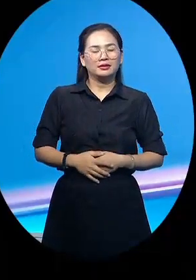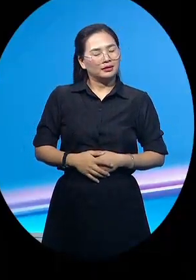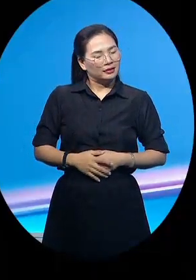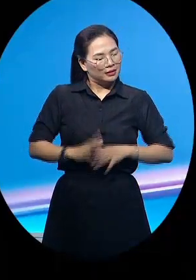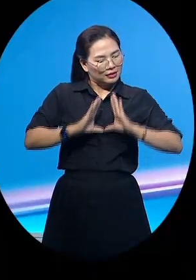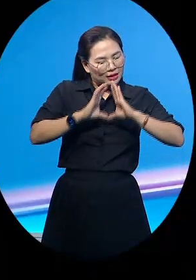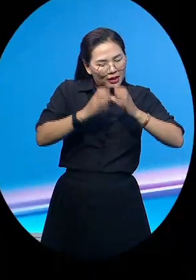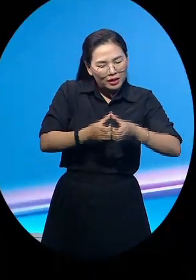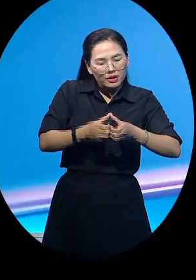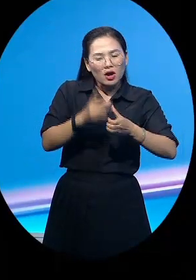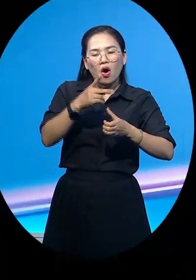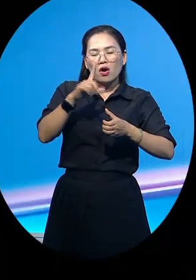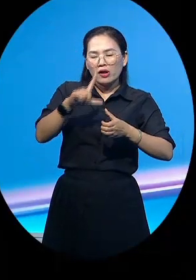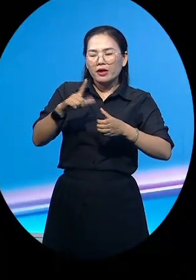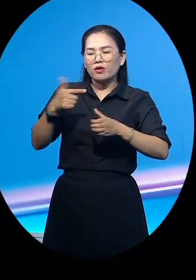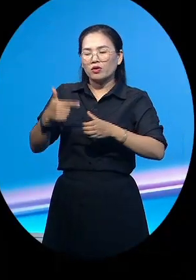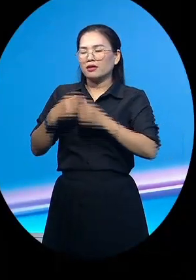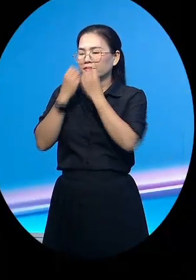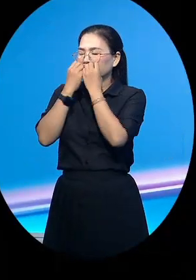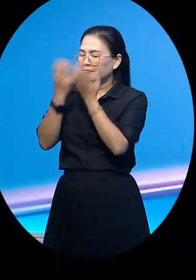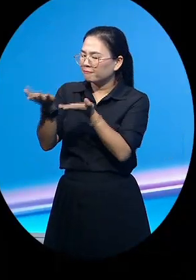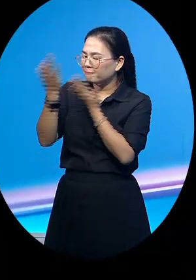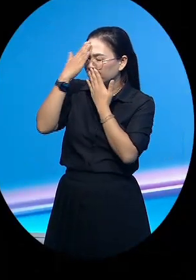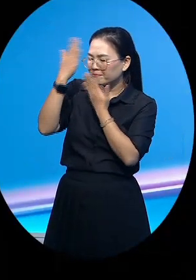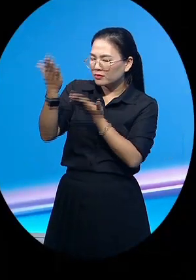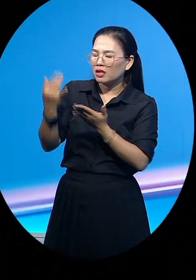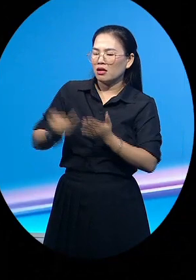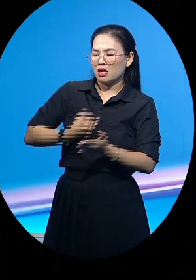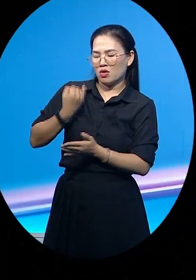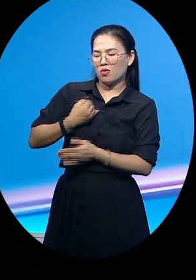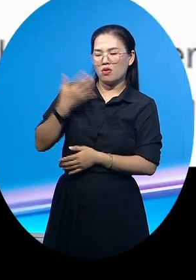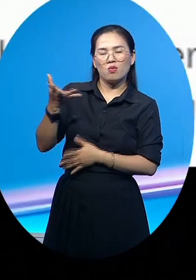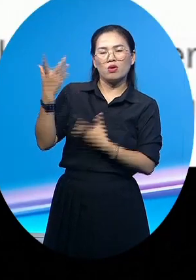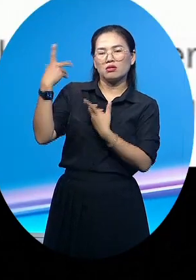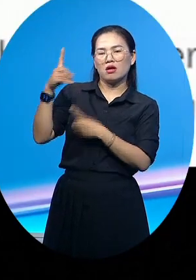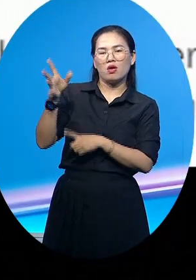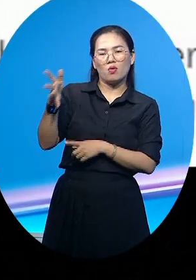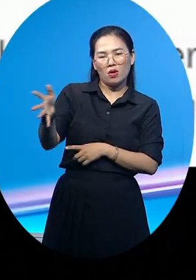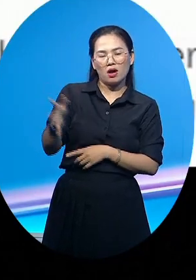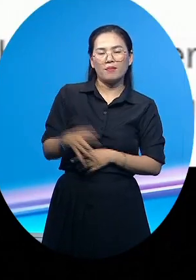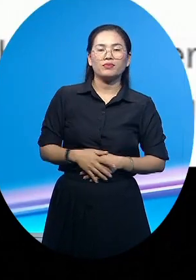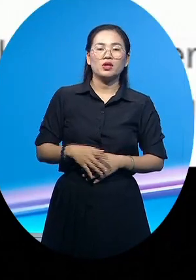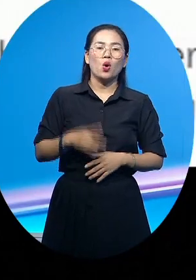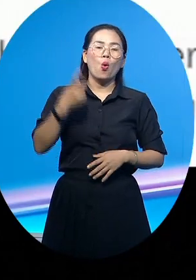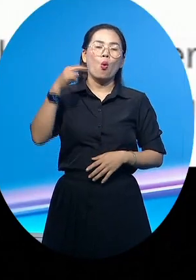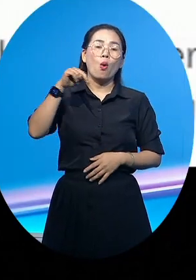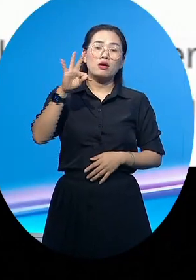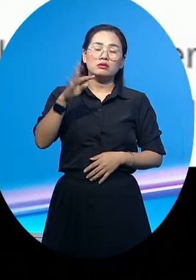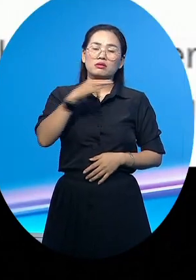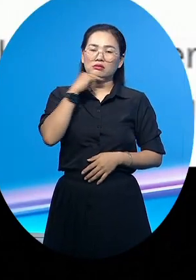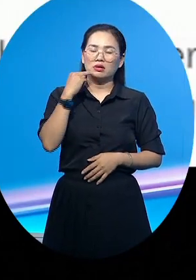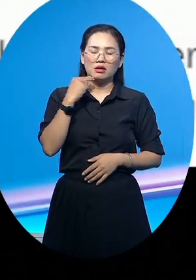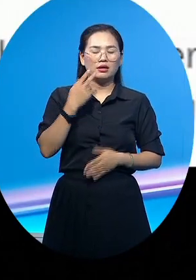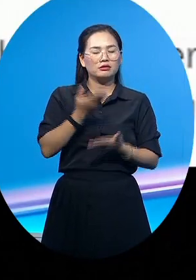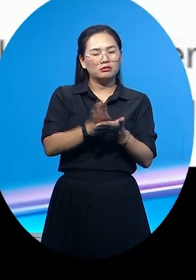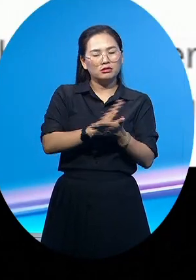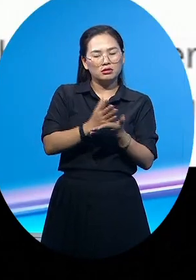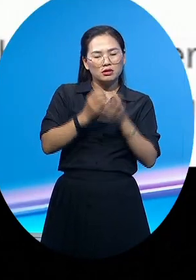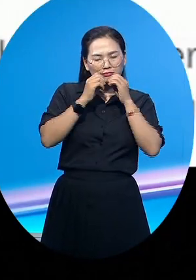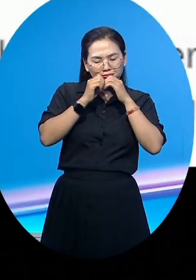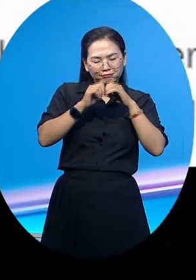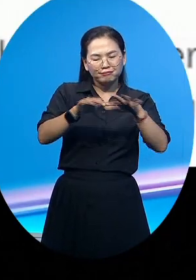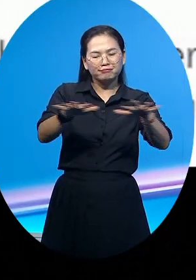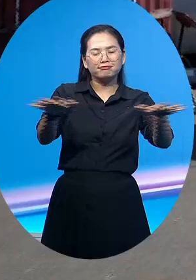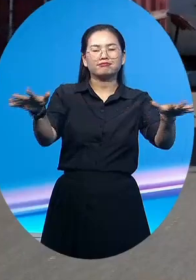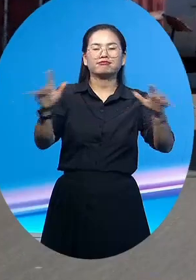Hollywood đã đăng tải thông điệp gửi lời tri ân những nỗ lực cứu hộ quốc tế Ngoại trưởng anh James levely cũng đã gửi lời chia buồn cho một bài